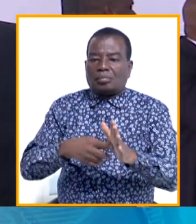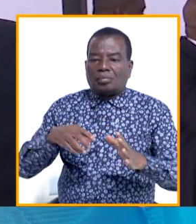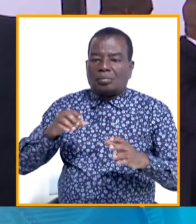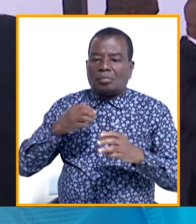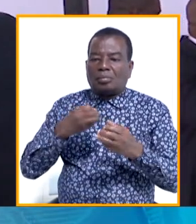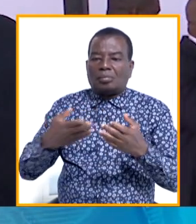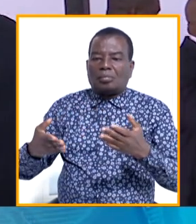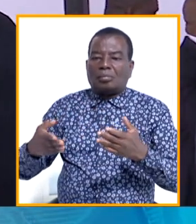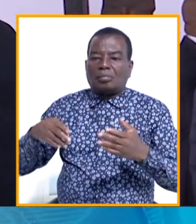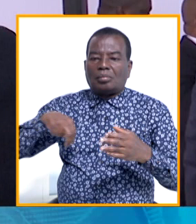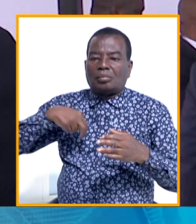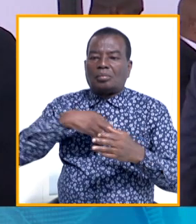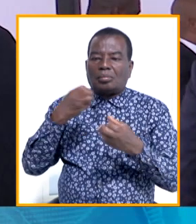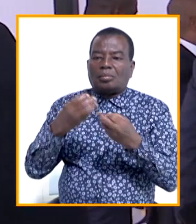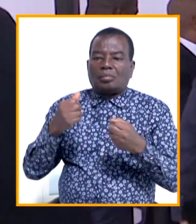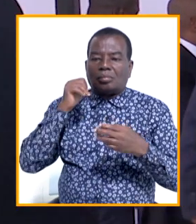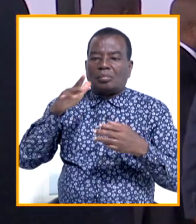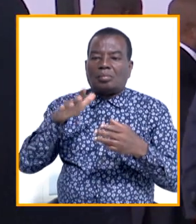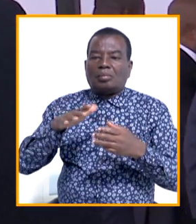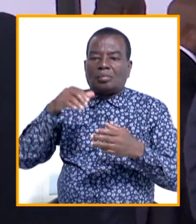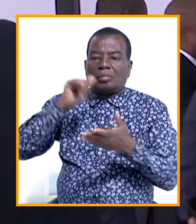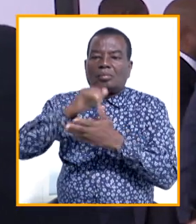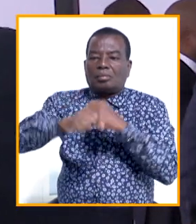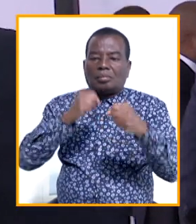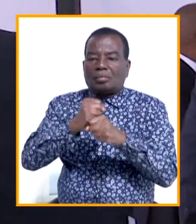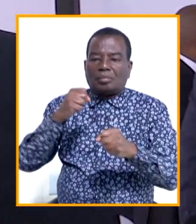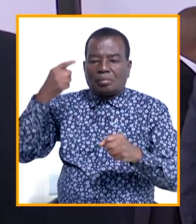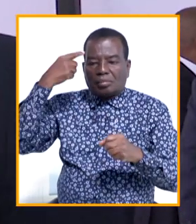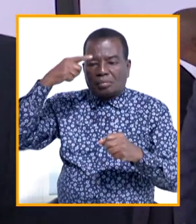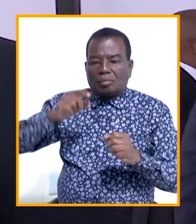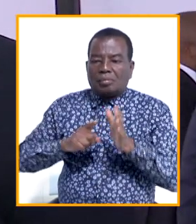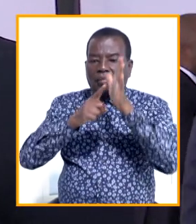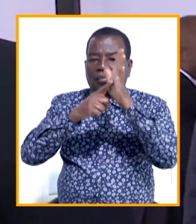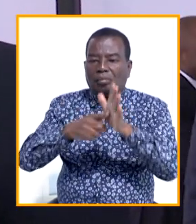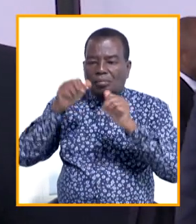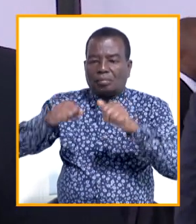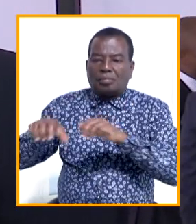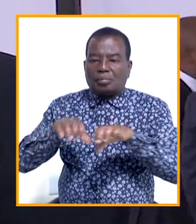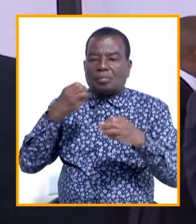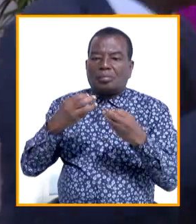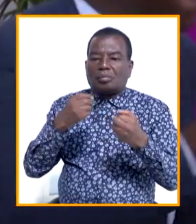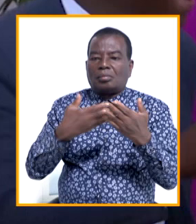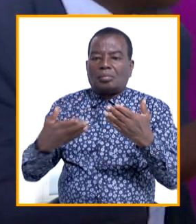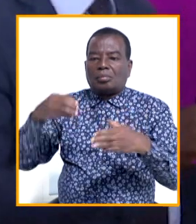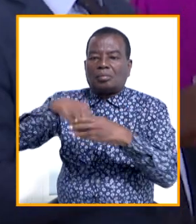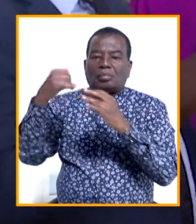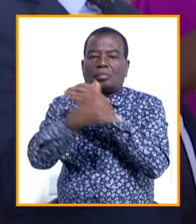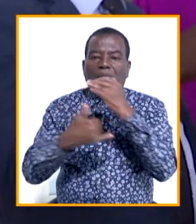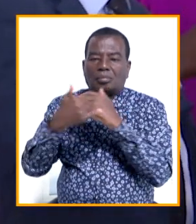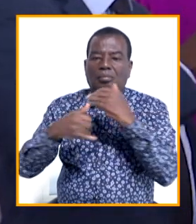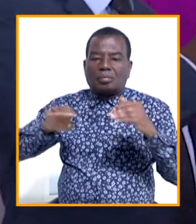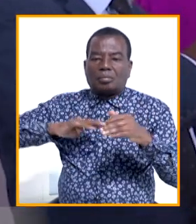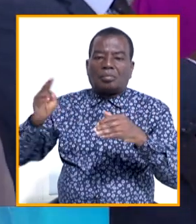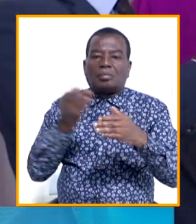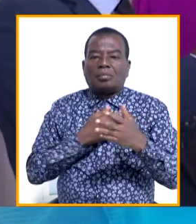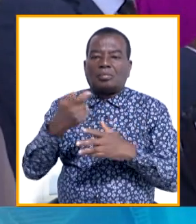cette année dans le Prix d'excellence c'est c'est fait pour nous plaire et ça montre qu'on peut faire beaucoup de choses dans le pays aussi nous avons fait tout notre parcours